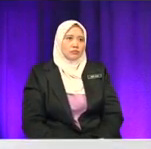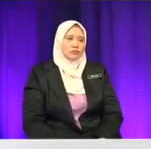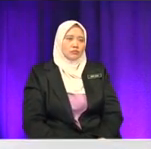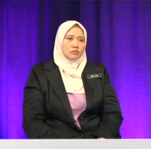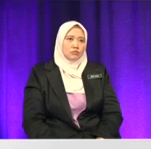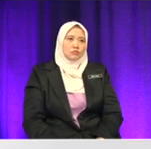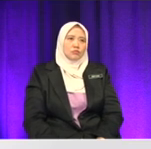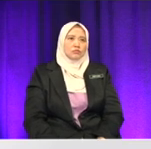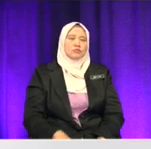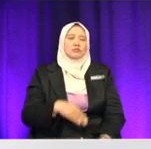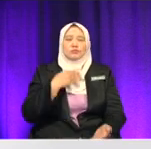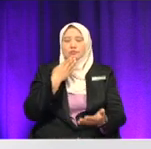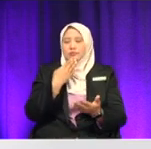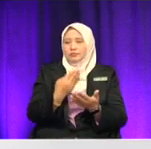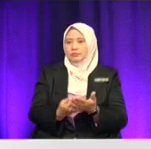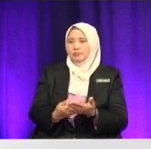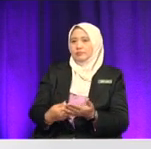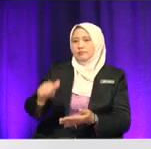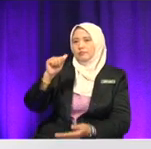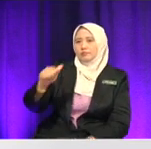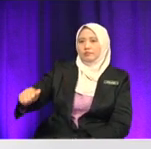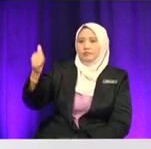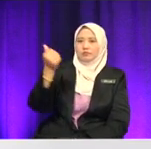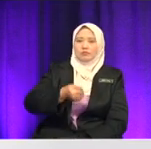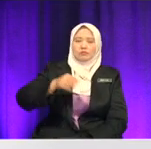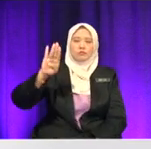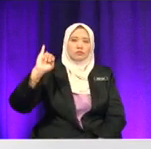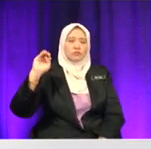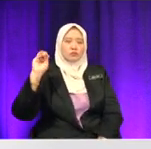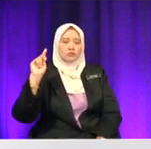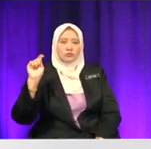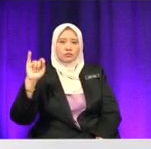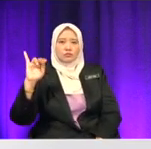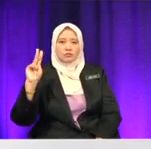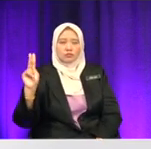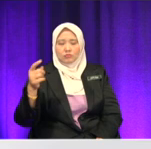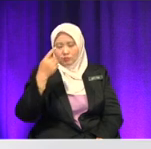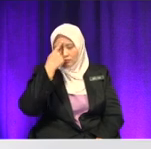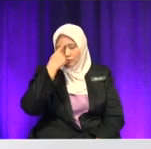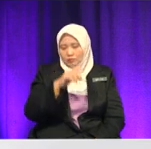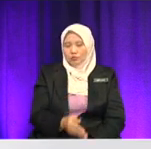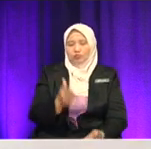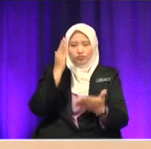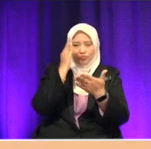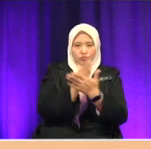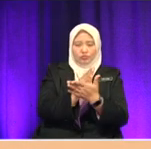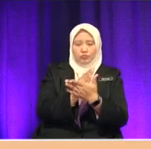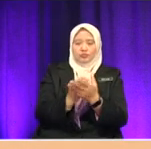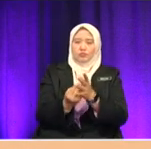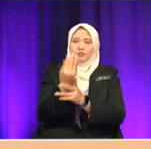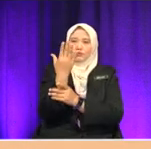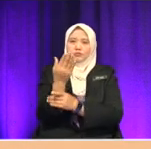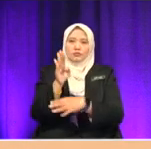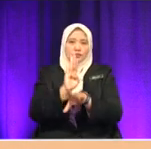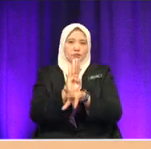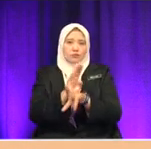kebaikan antibiotik adalah merencatkan pertumbuhan bakteria serta membunuh bakteria. Bagus, bagus Rashdan.